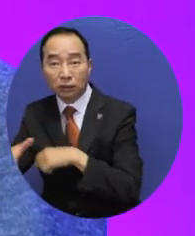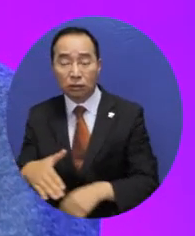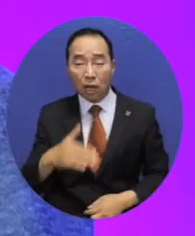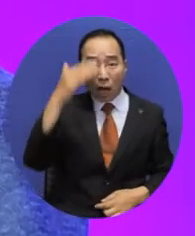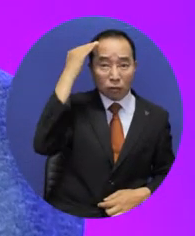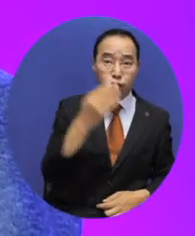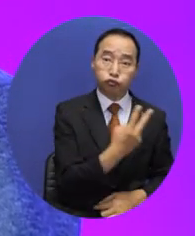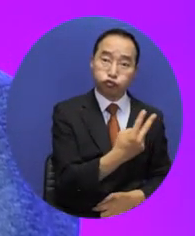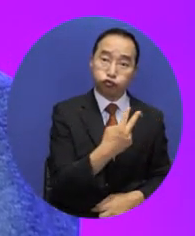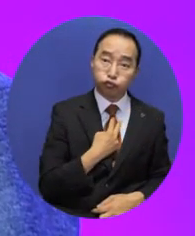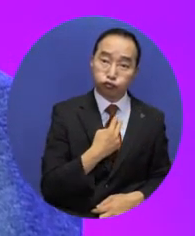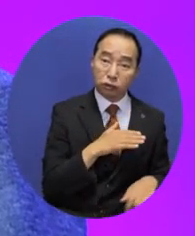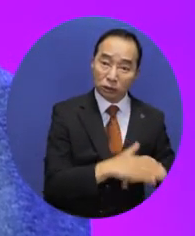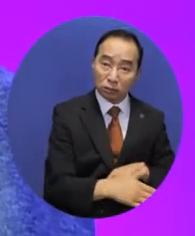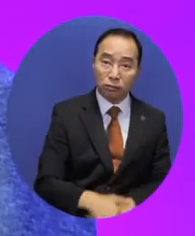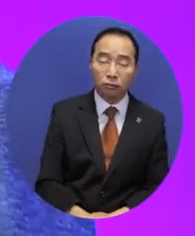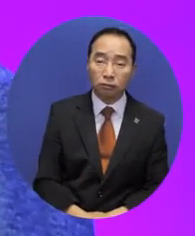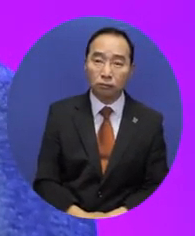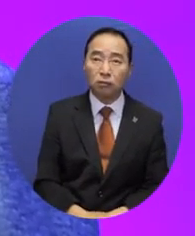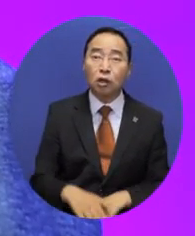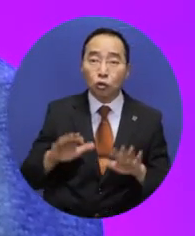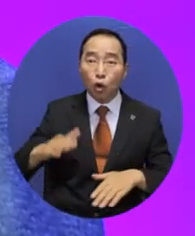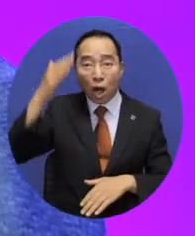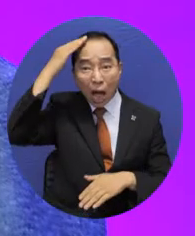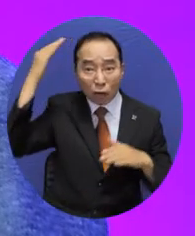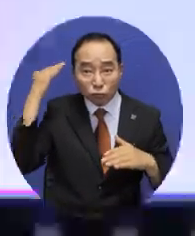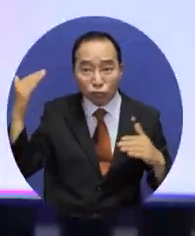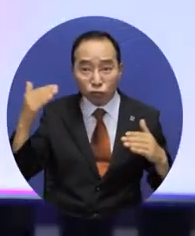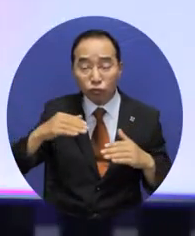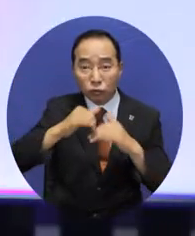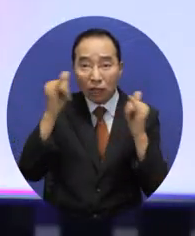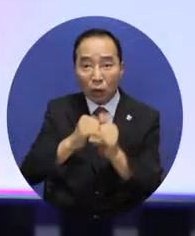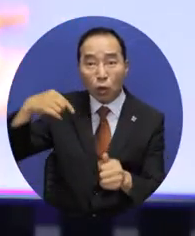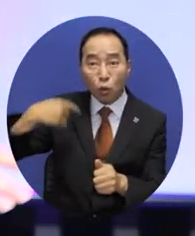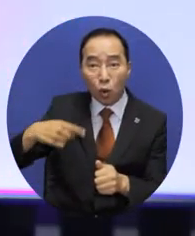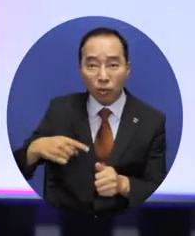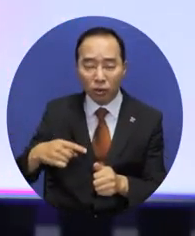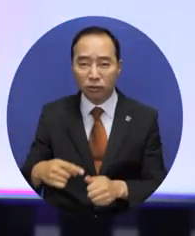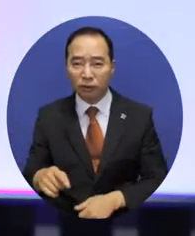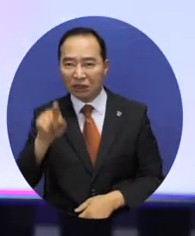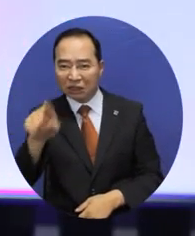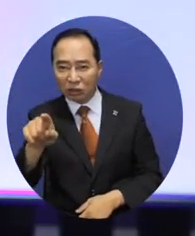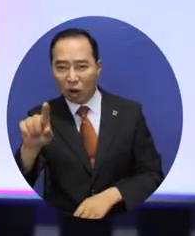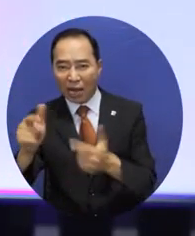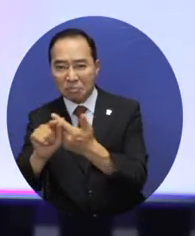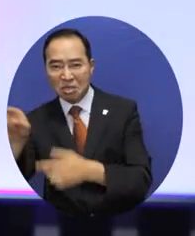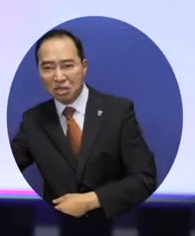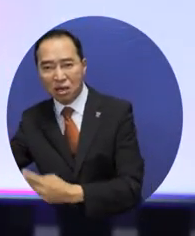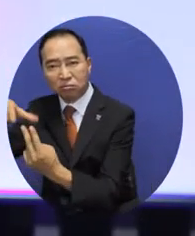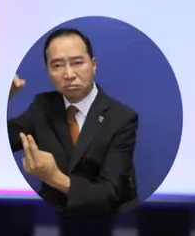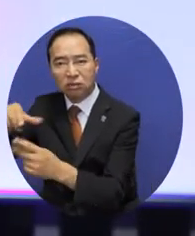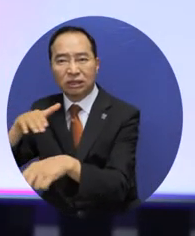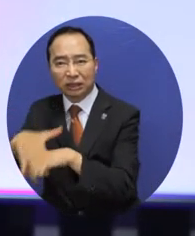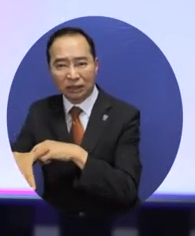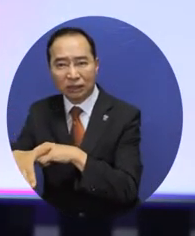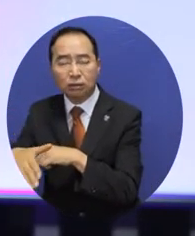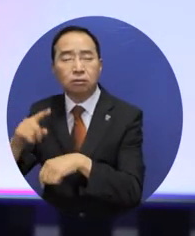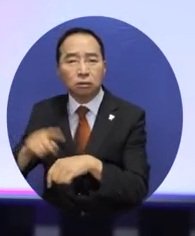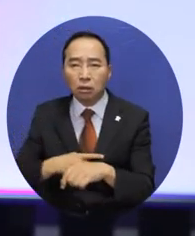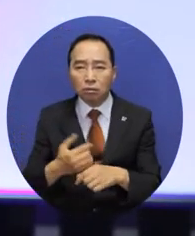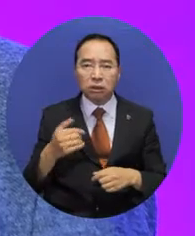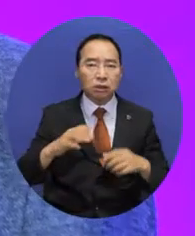받았기 때문에 A와 나대로 사유를 합니다. 그래서 이 세계를 이데와 그림자, 이성과 감성, 진리와